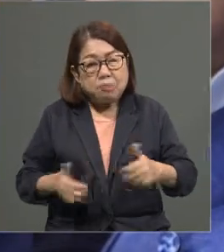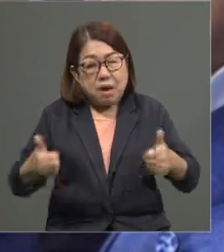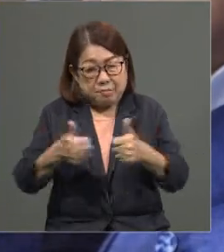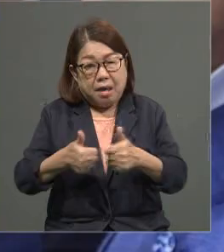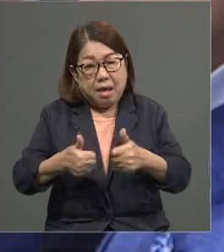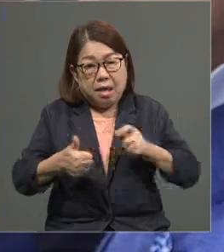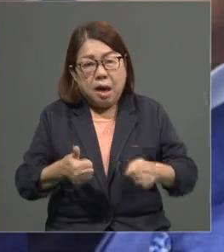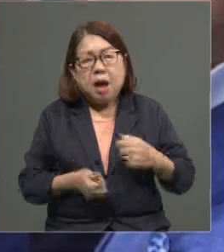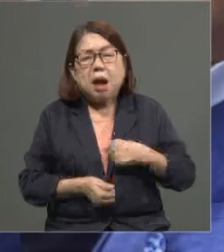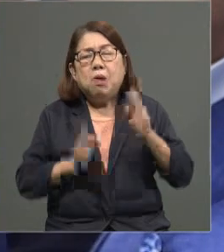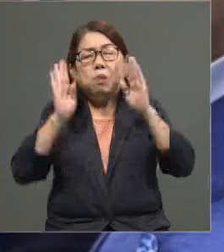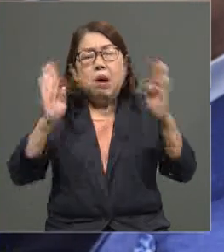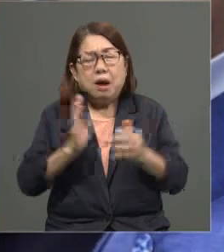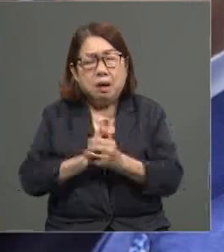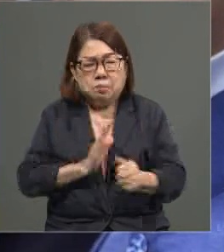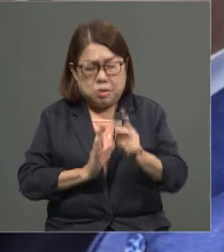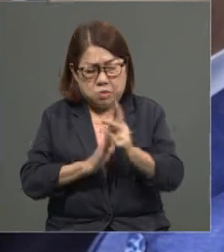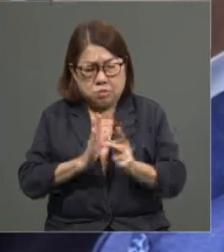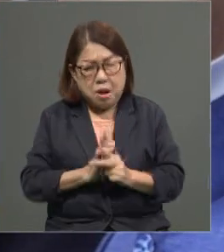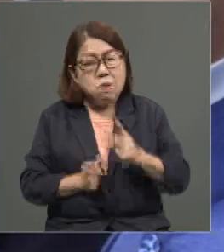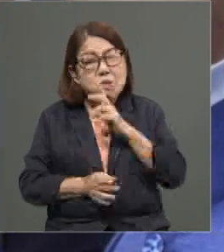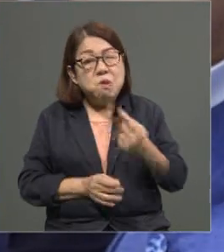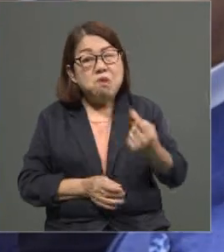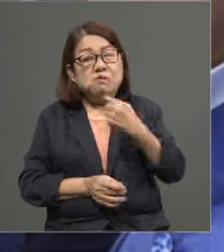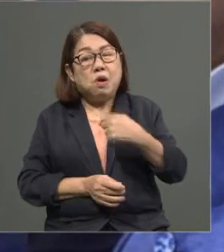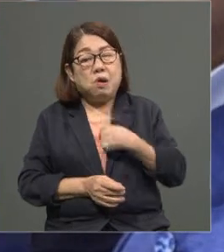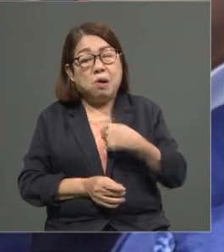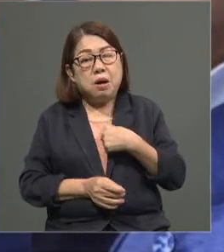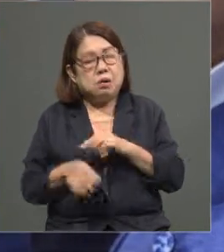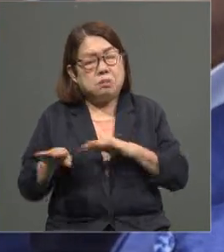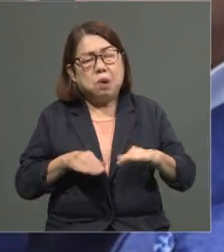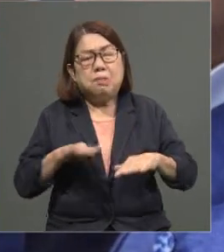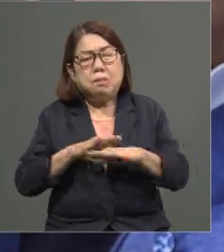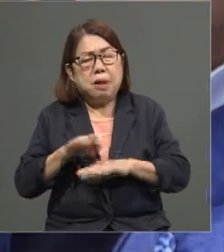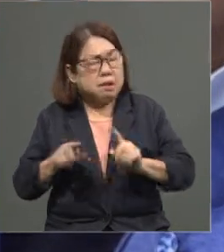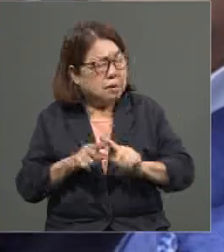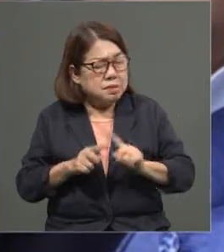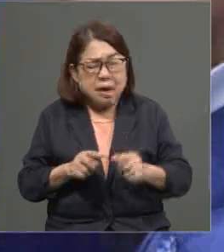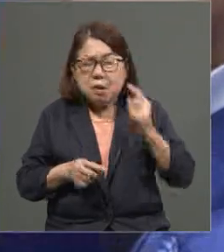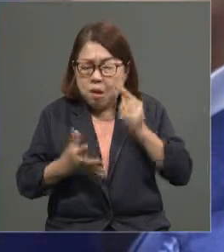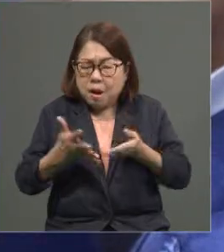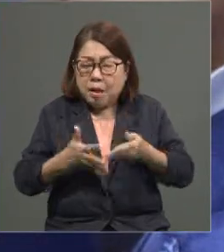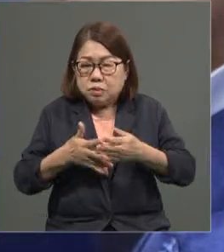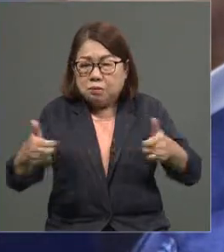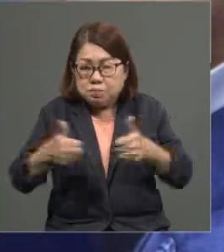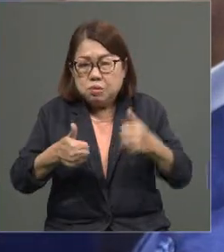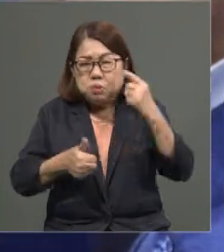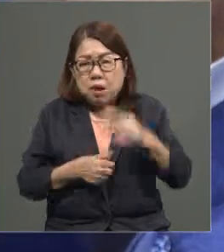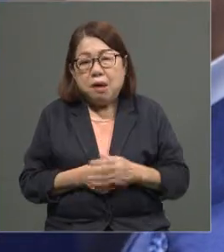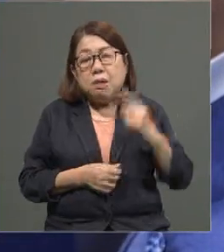ราะว่าตัวเองรู้อยู่แล้วว่าถ้าโดนฟ้องเมื่อไหร่ตัวเองจะเตรียมสู้คดียังไงบ้างพี่อ้อยบอกว่